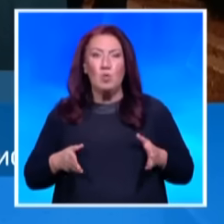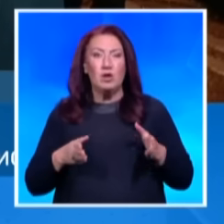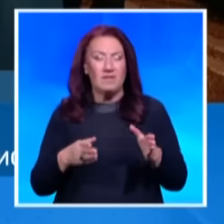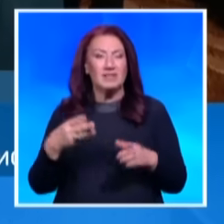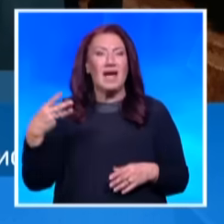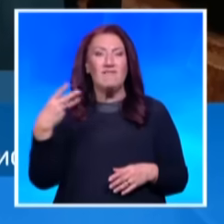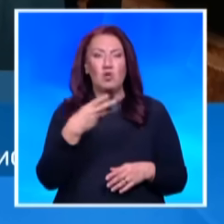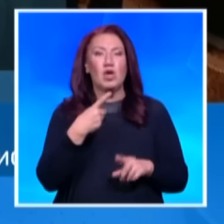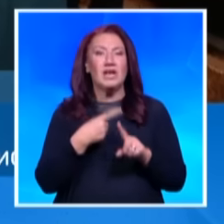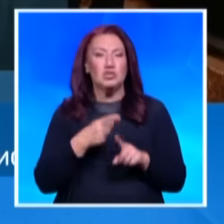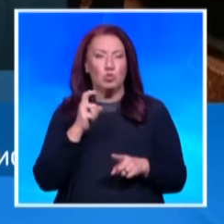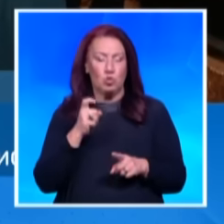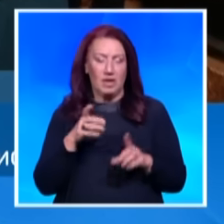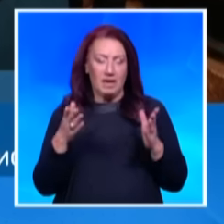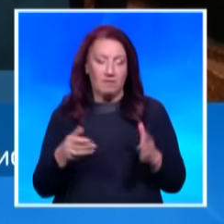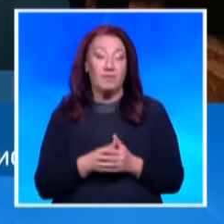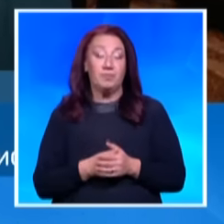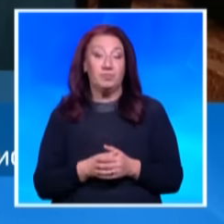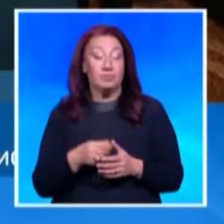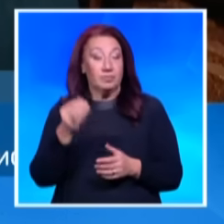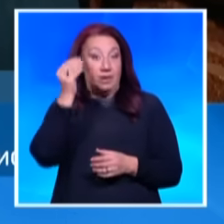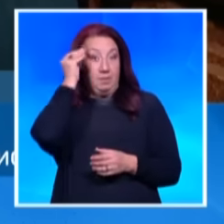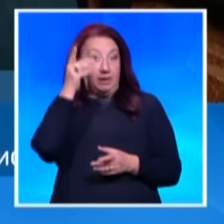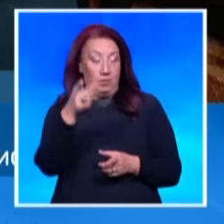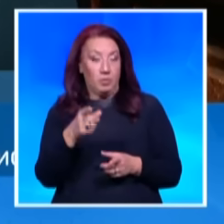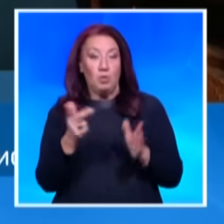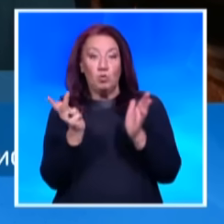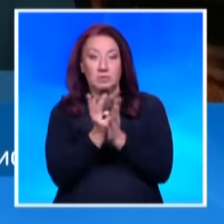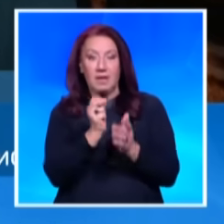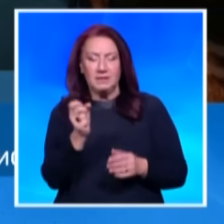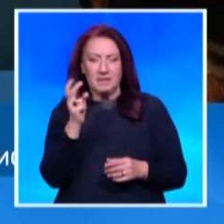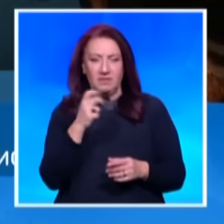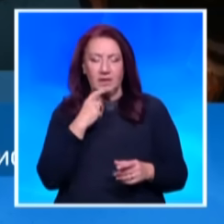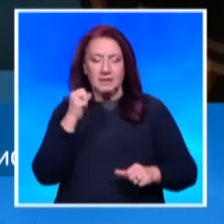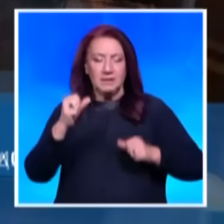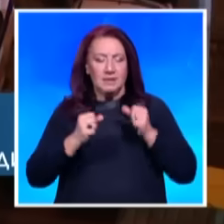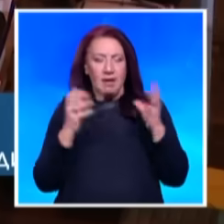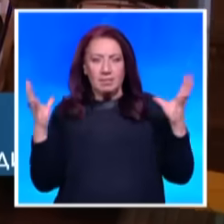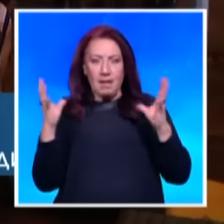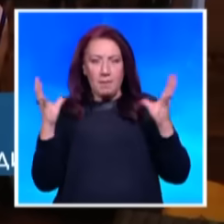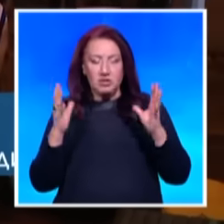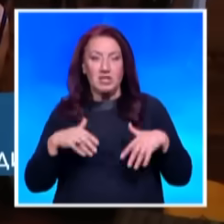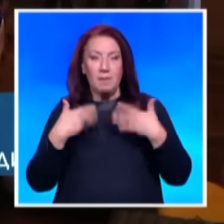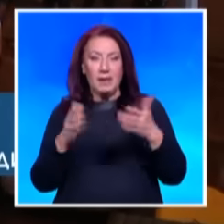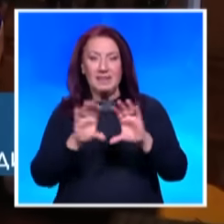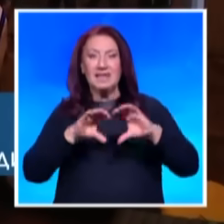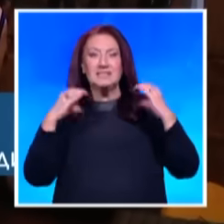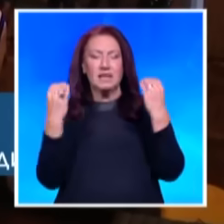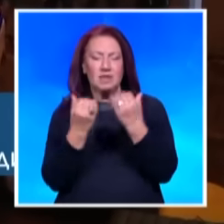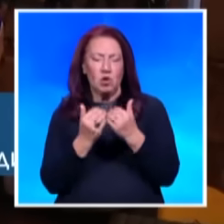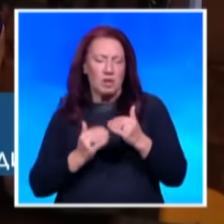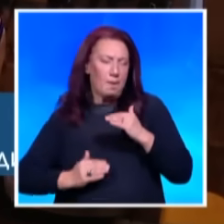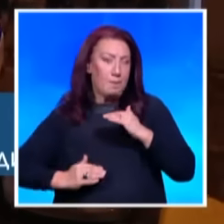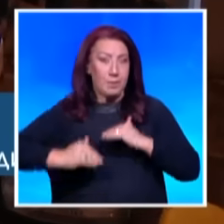останалите фенове именно тук на Гурко. И така, припомням, около 18-20 часа напрежението тук пред националния стадион Васил Левски ескалира. Стигна